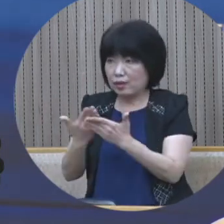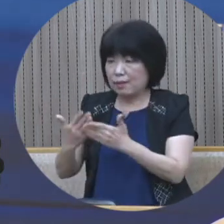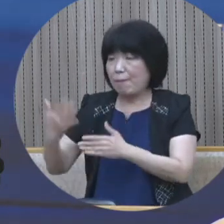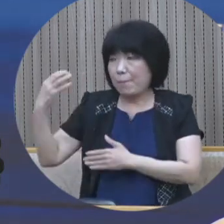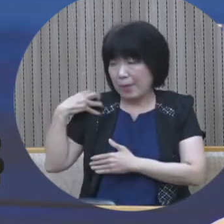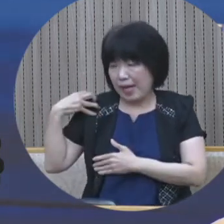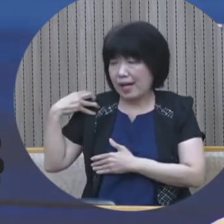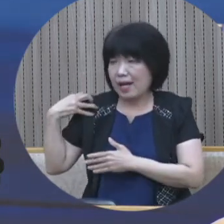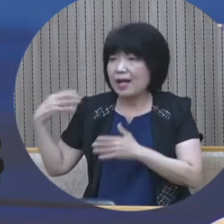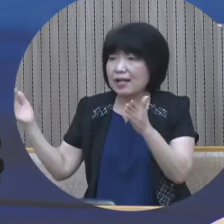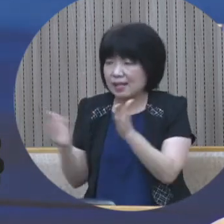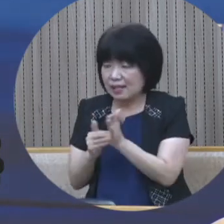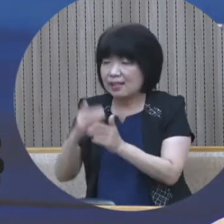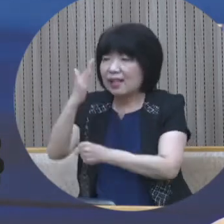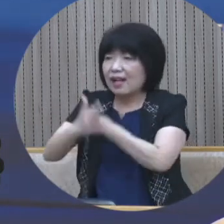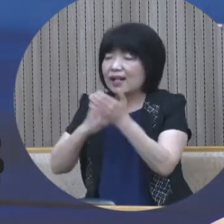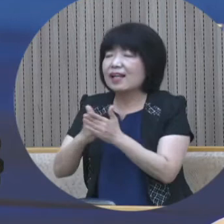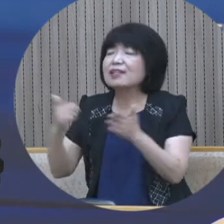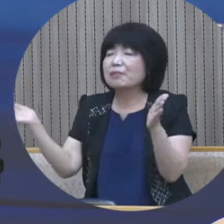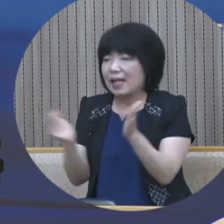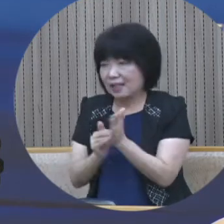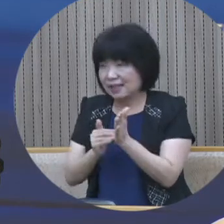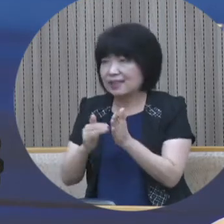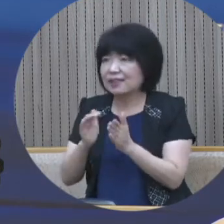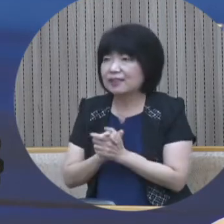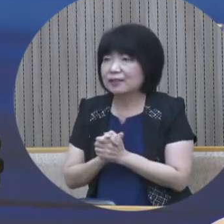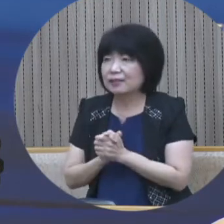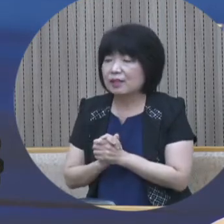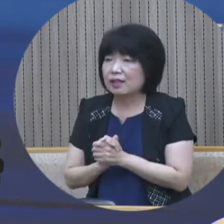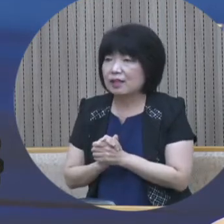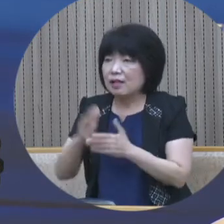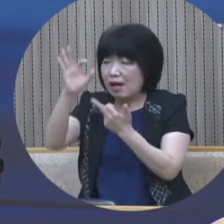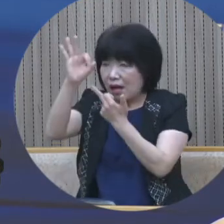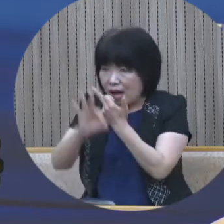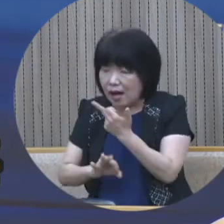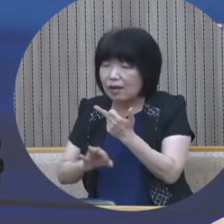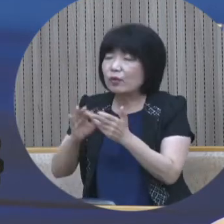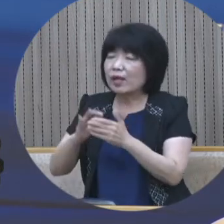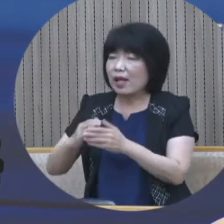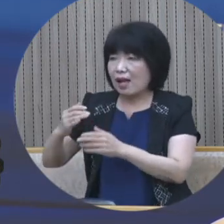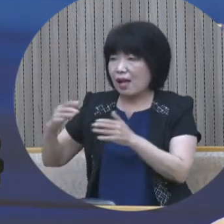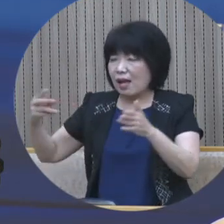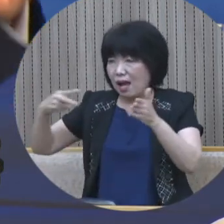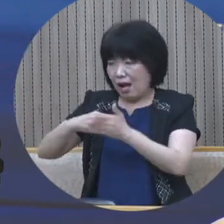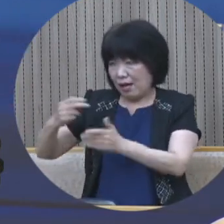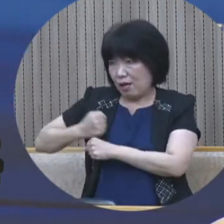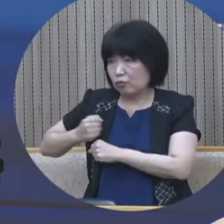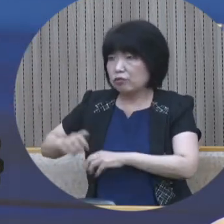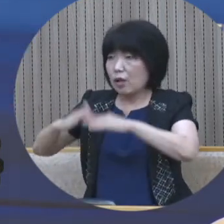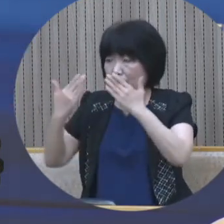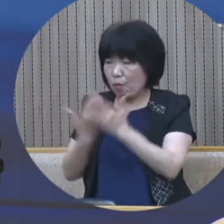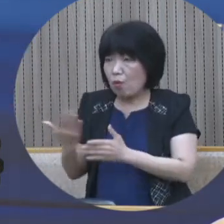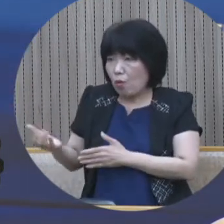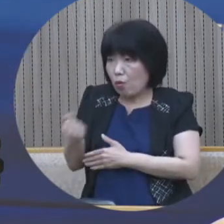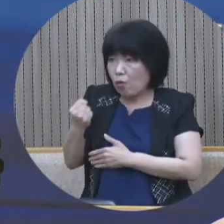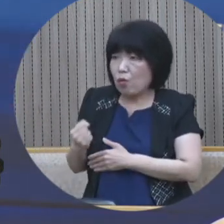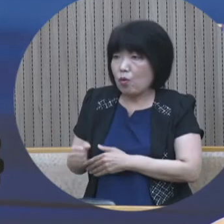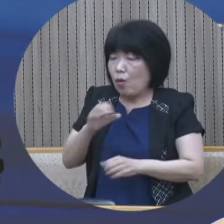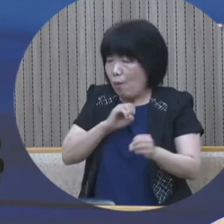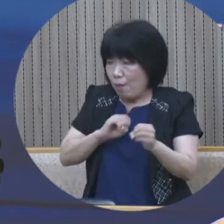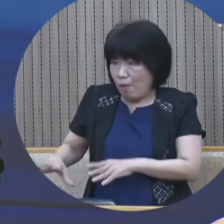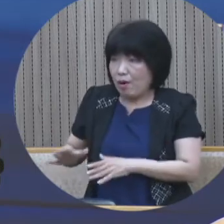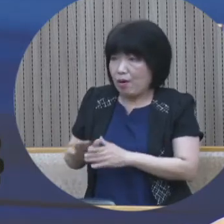하셨어요. 하나님이 하신 거예요. 황혼의 아람 군대는 가져온 모든 것을 다